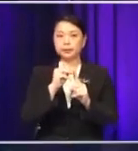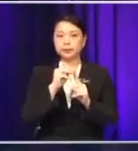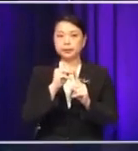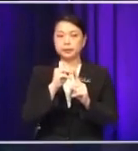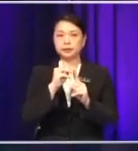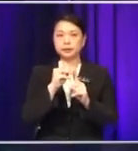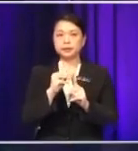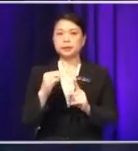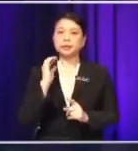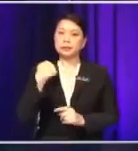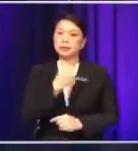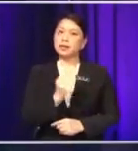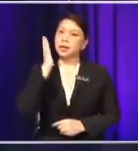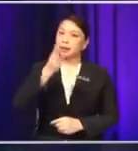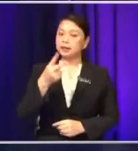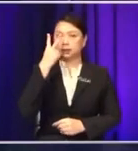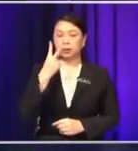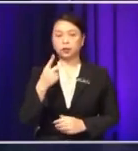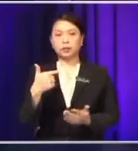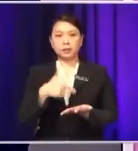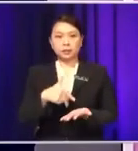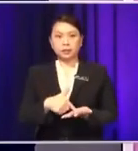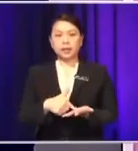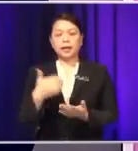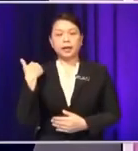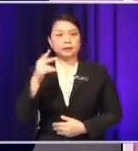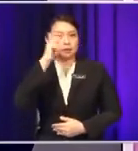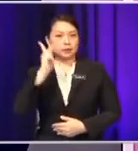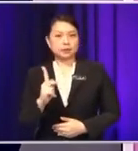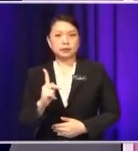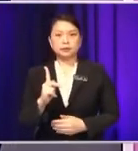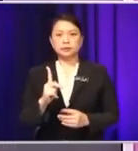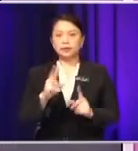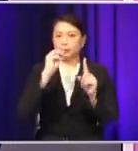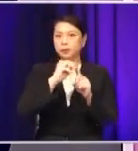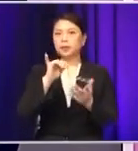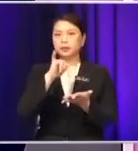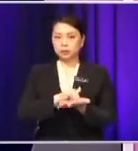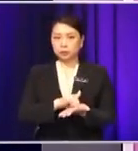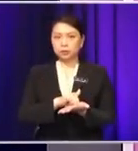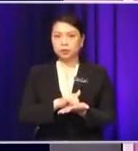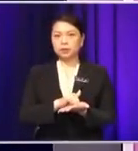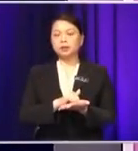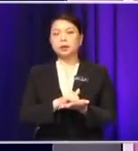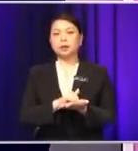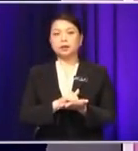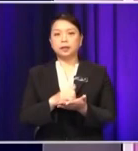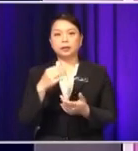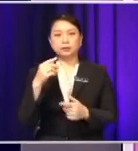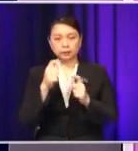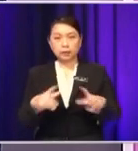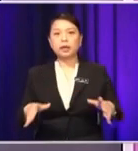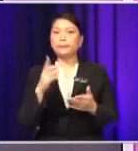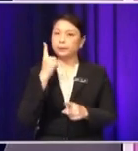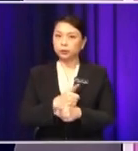verifikasi skor, melihat balik sama ada skor yang dimasukkan dalam sistem itu, sebenarnya dimasukkan dalam sistem itu adalah keadaan yang telah membetul. Dan yang